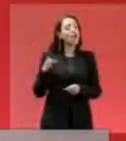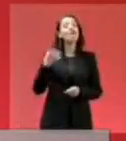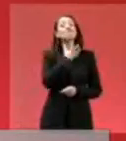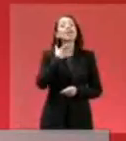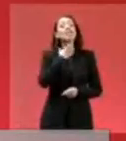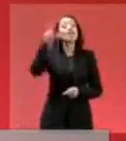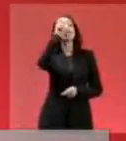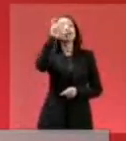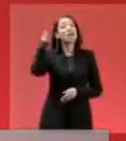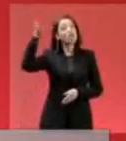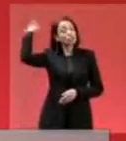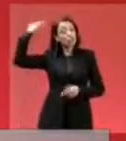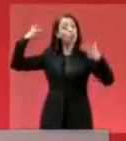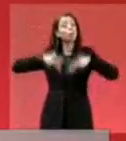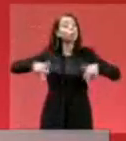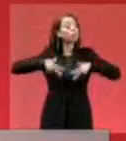Σαμαρά,